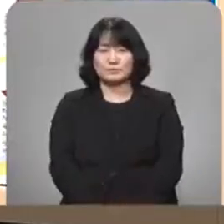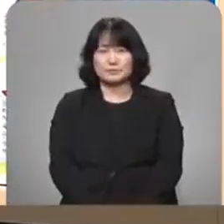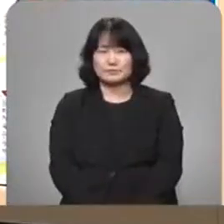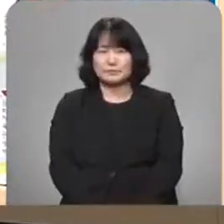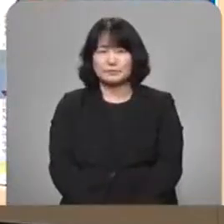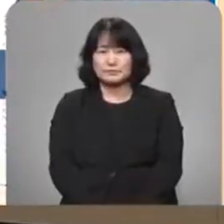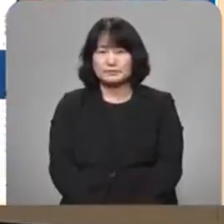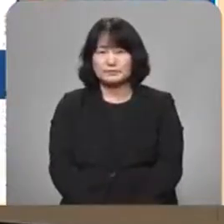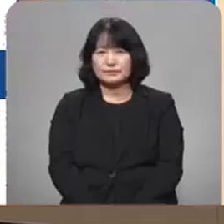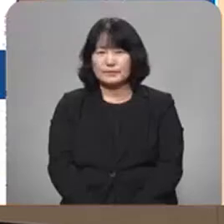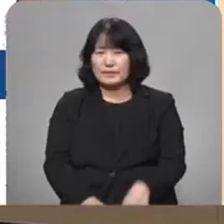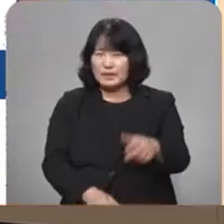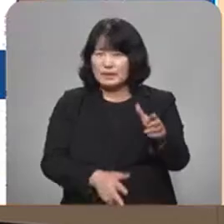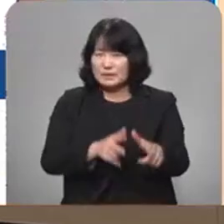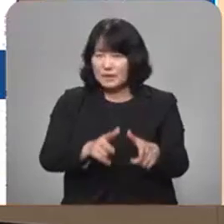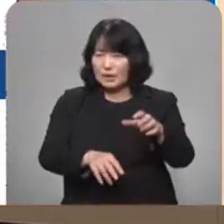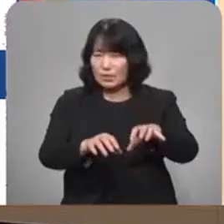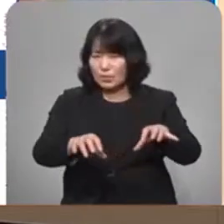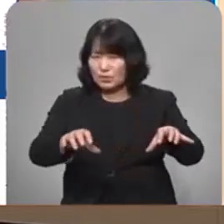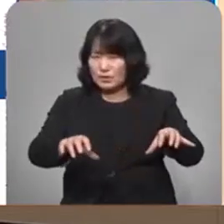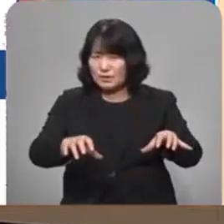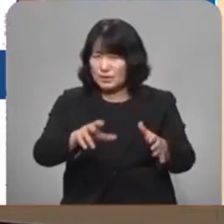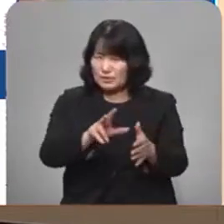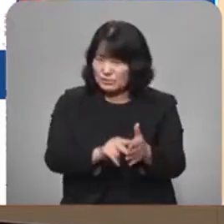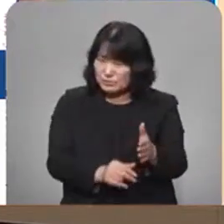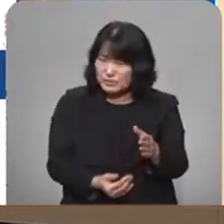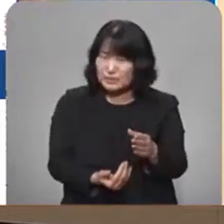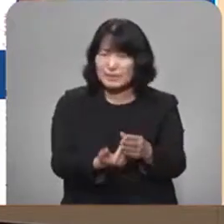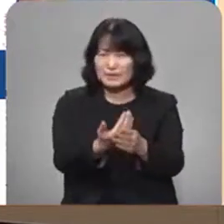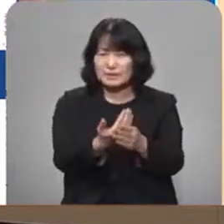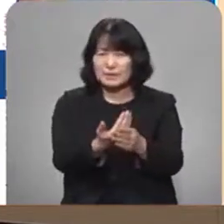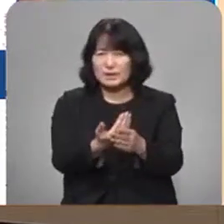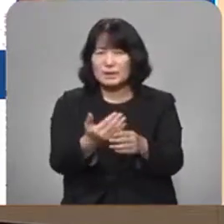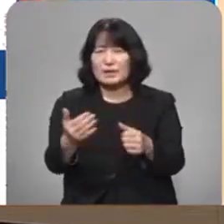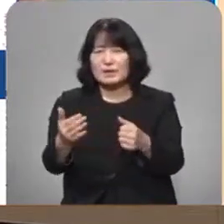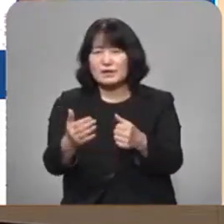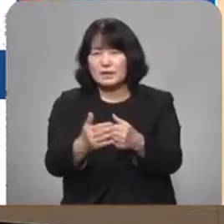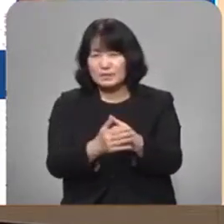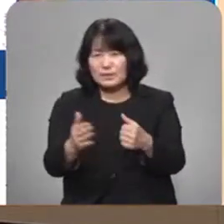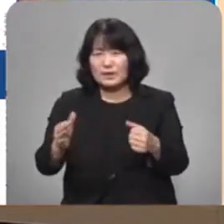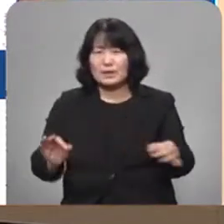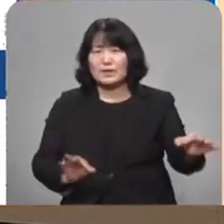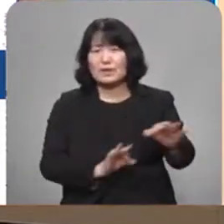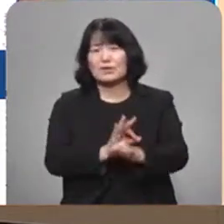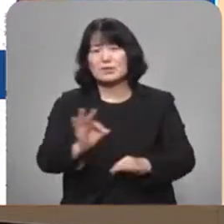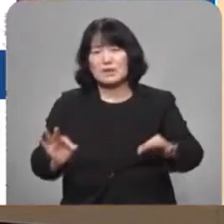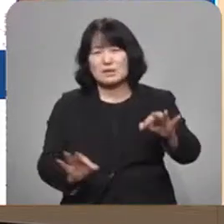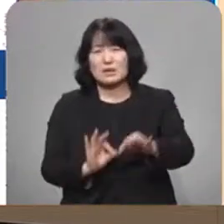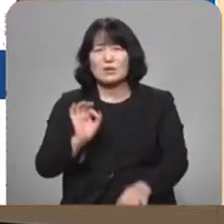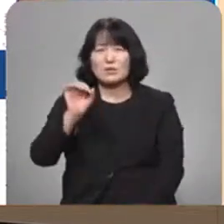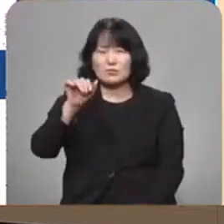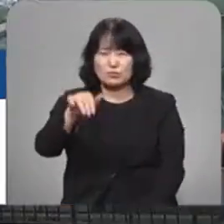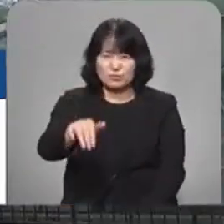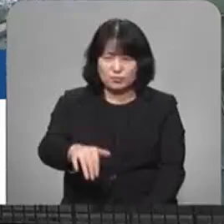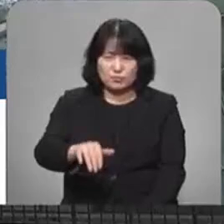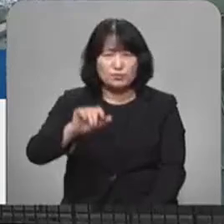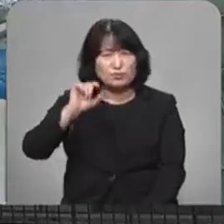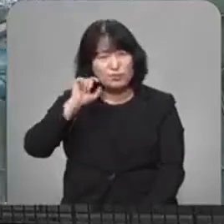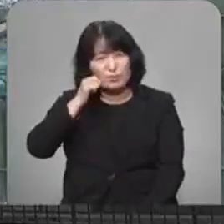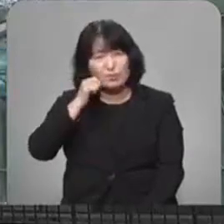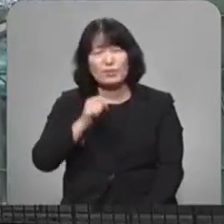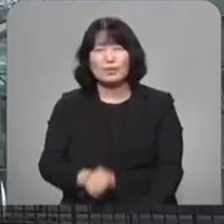많은 이제 사업들 브레이크가 걸릴 거고 그러면 반대적으로 말씀드리면 경기는 더 어려워질 수밖에 없는